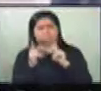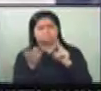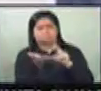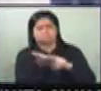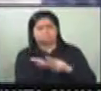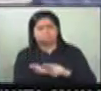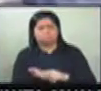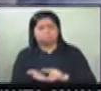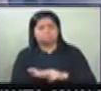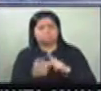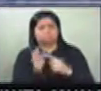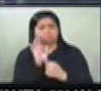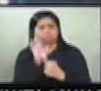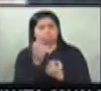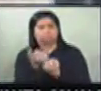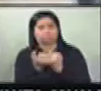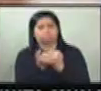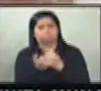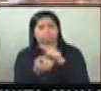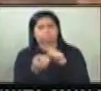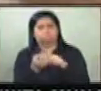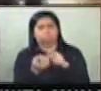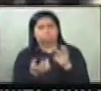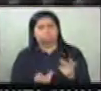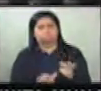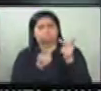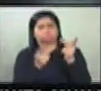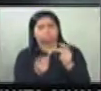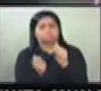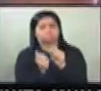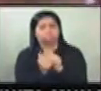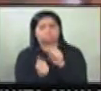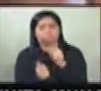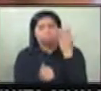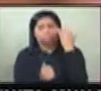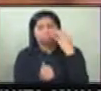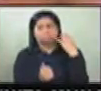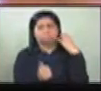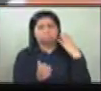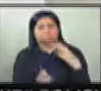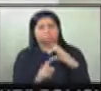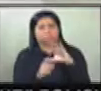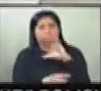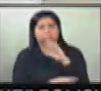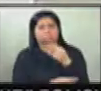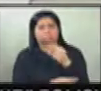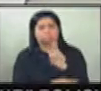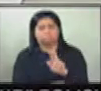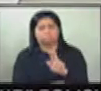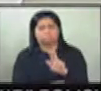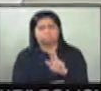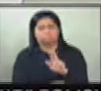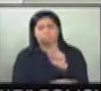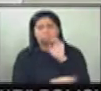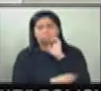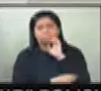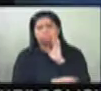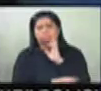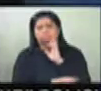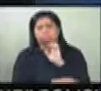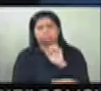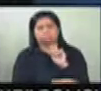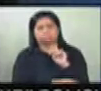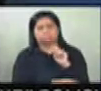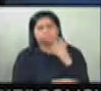pumirma at nagpakita ng suporta para sa petisyon. Kabilang ang dating chair ng Commission on Human Rights na si Etta Rosales,